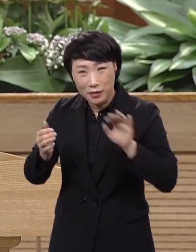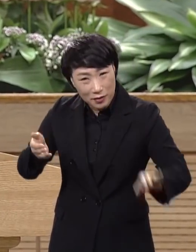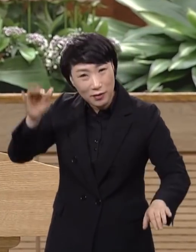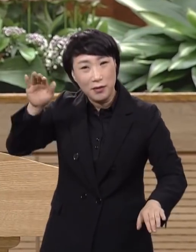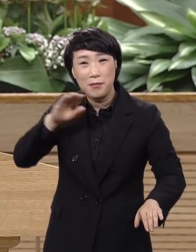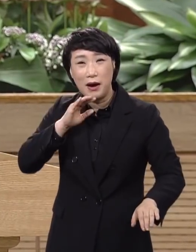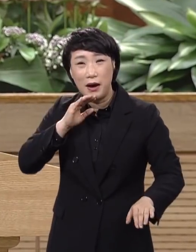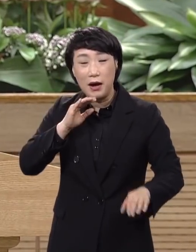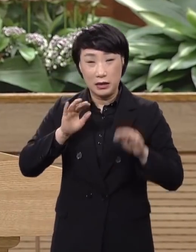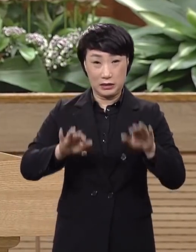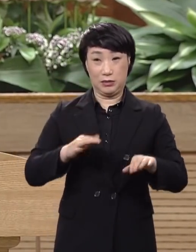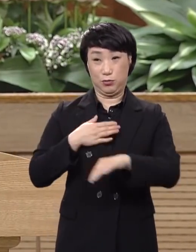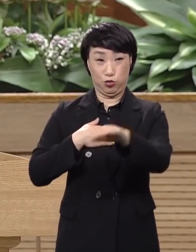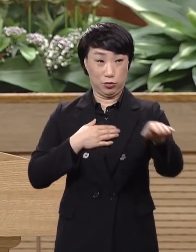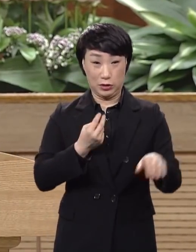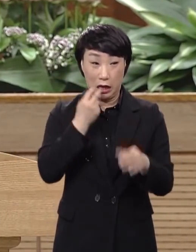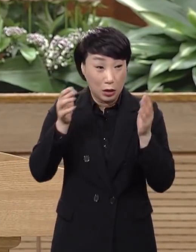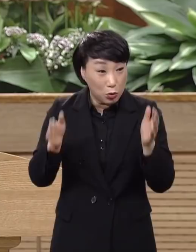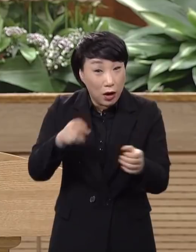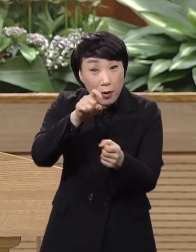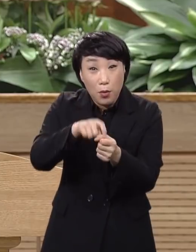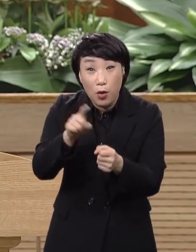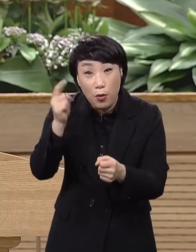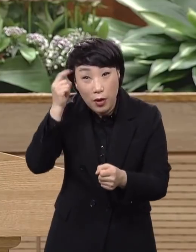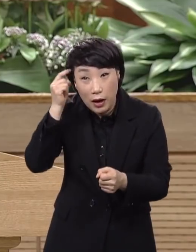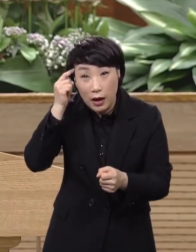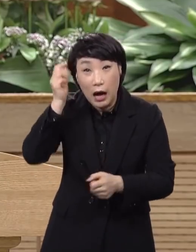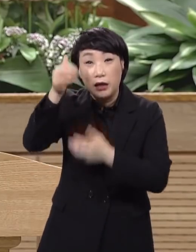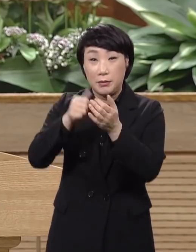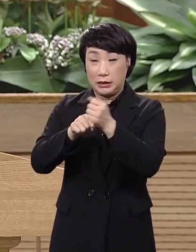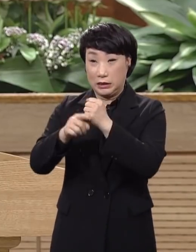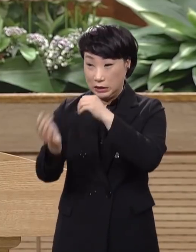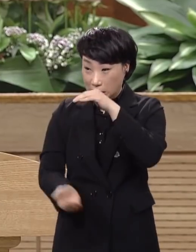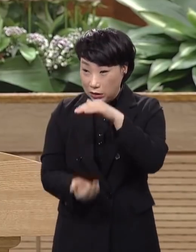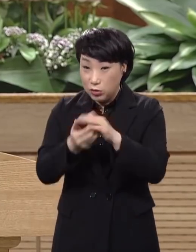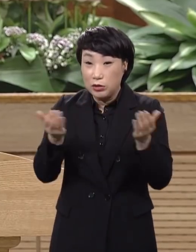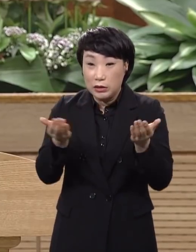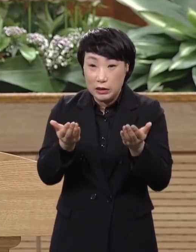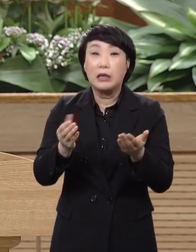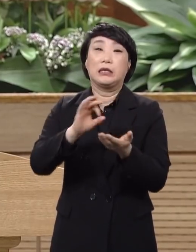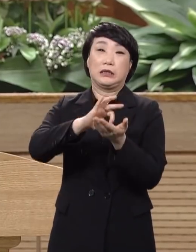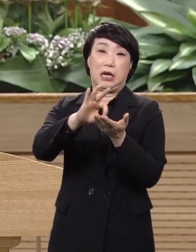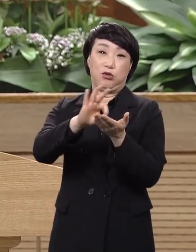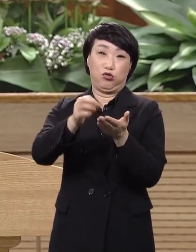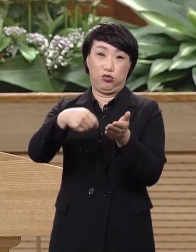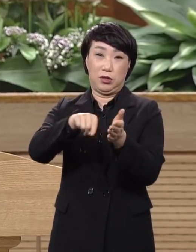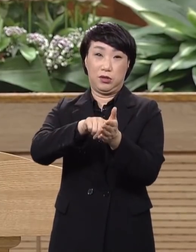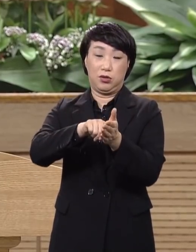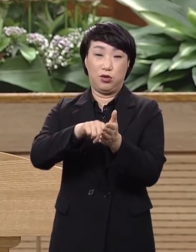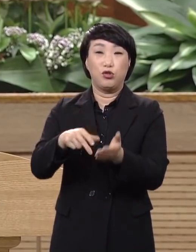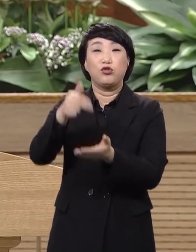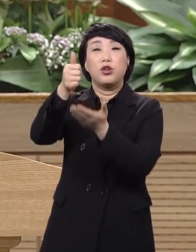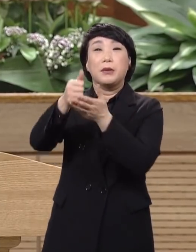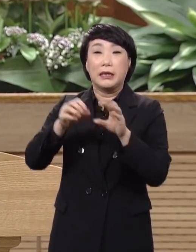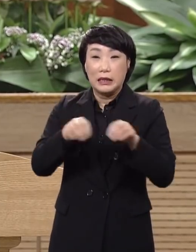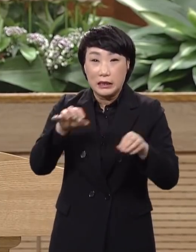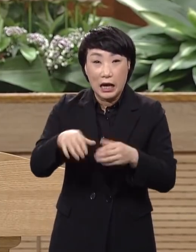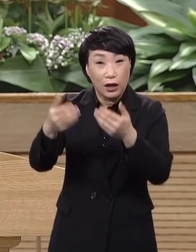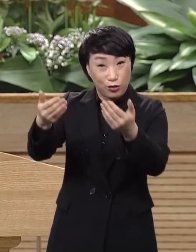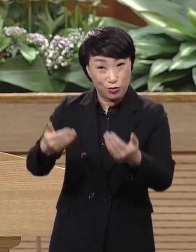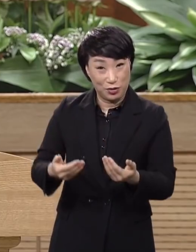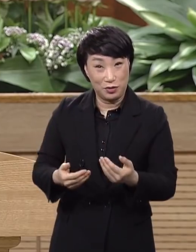내 목숨이 왜 있느냐? 하나님의 뜻을 이루어가는데 사용되라고 주님이 이 땅에